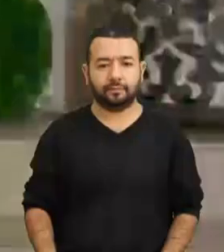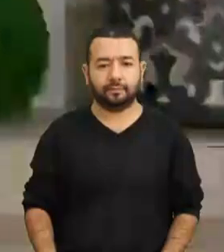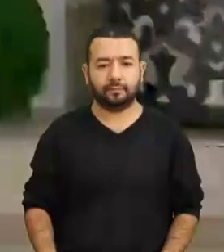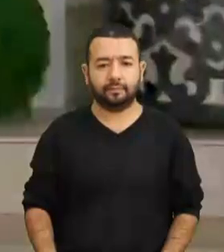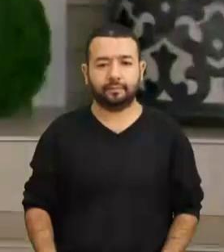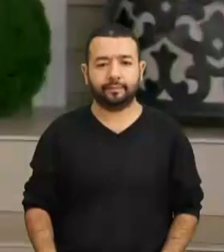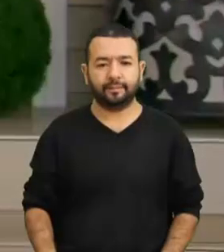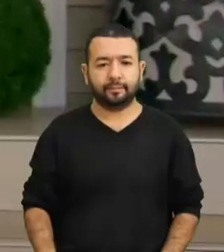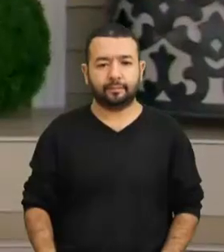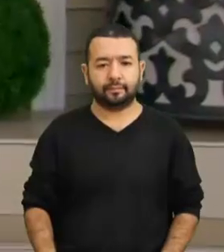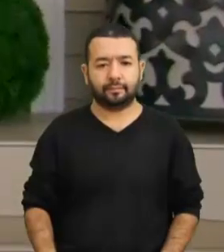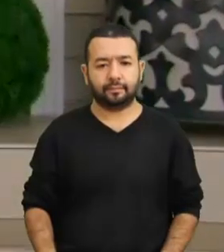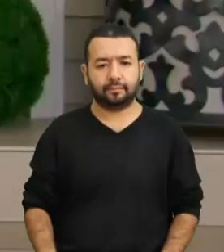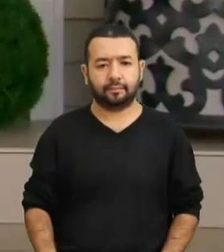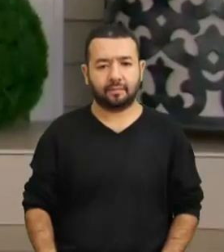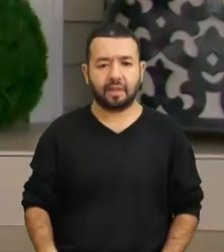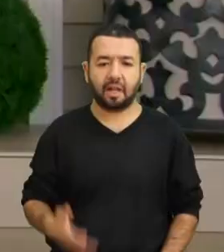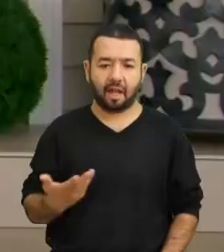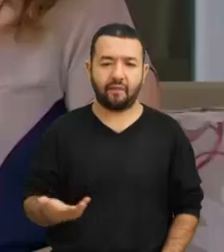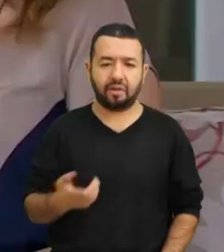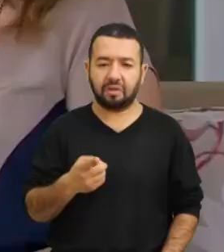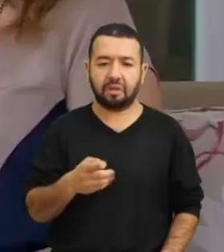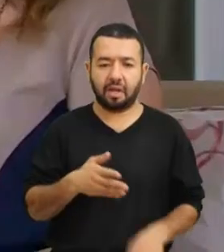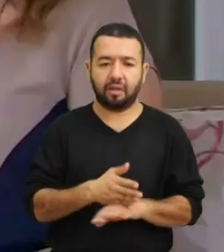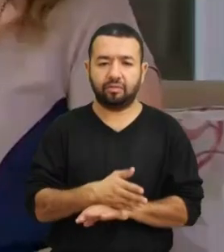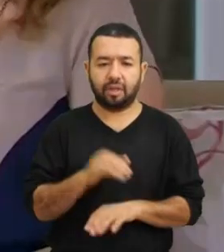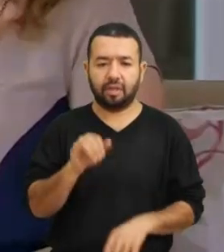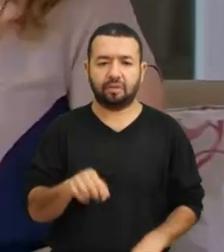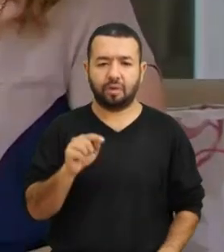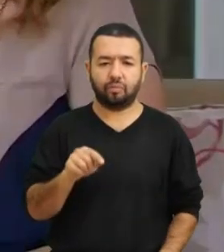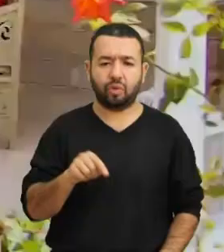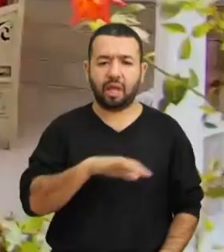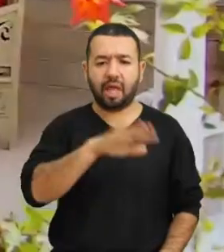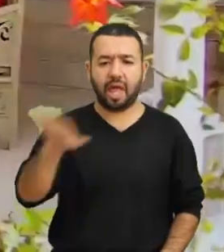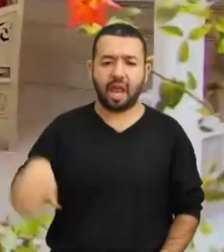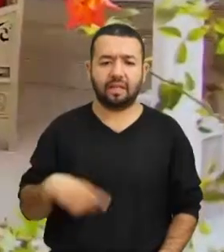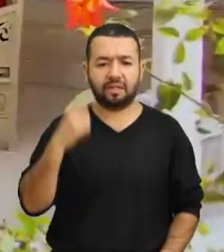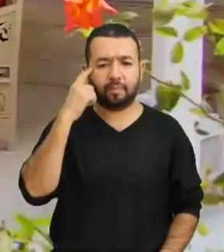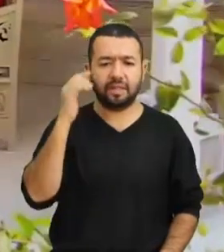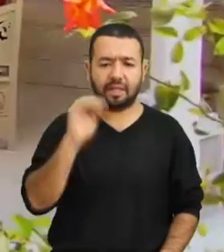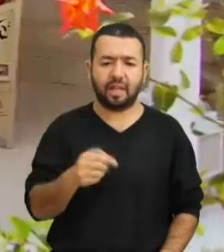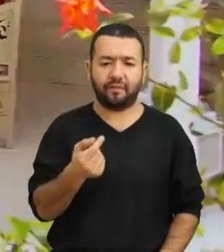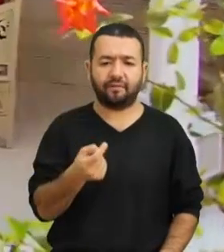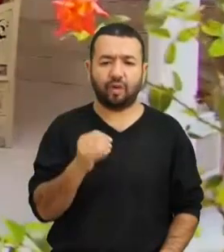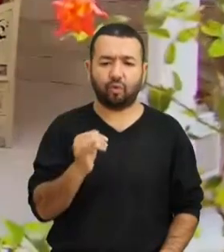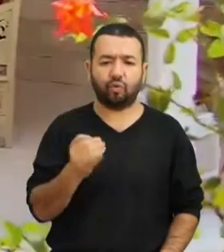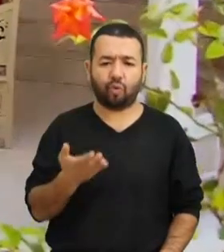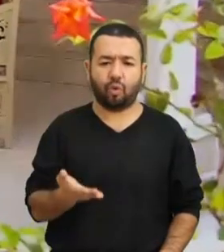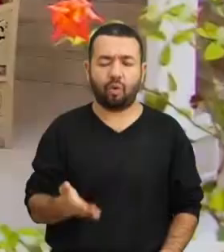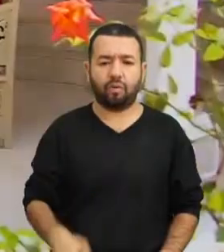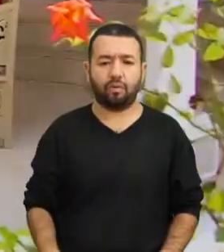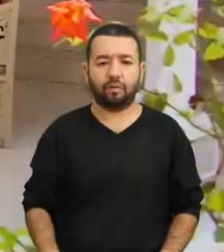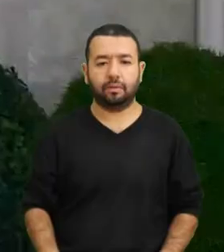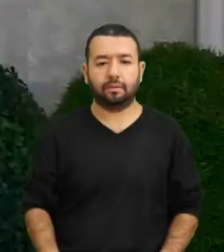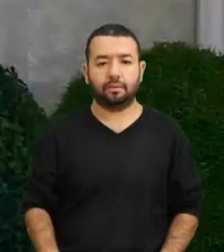Tedirgin bir halde sıyrıldı geçmişten. Evet tabii canım, bunlar herkesin başına gelebilecek ufak tefek aksilikler